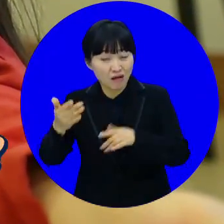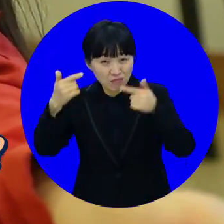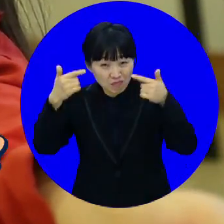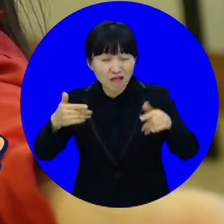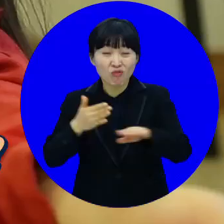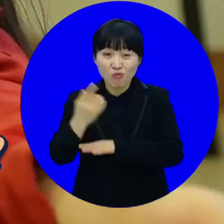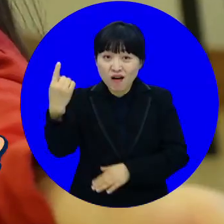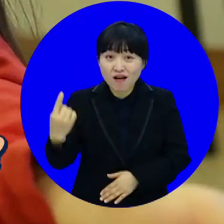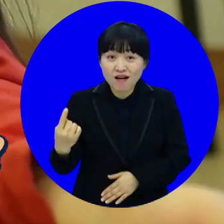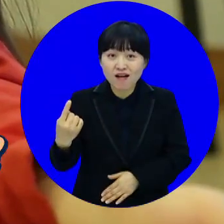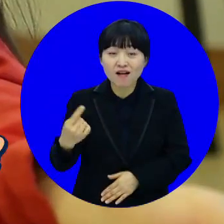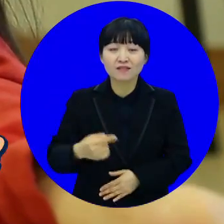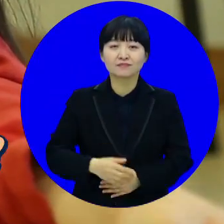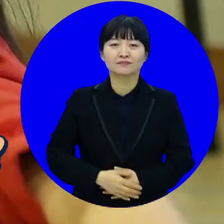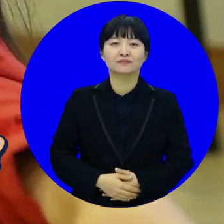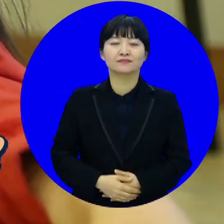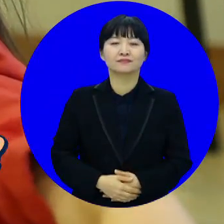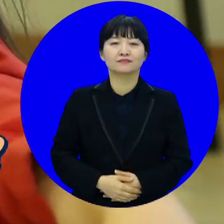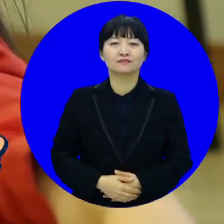맨날 늦게 들어오고?